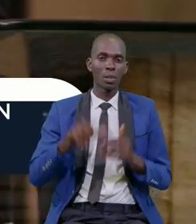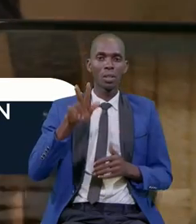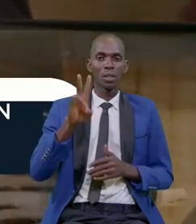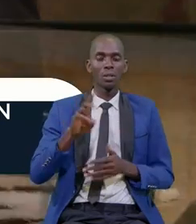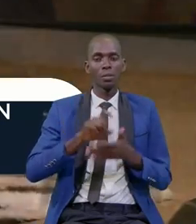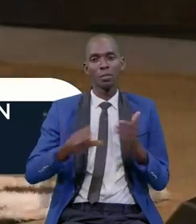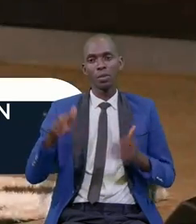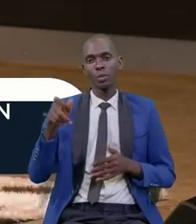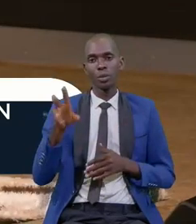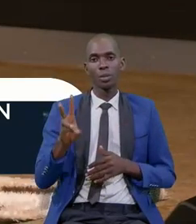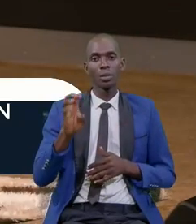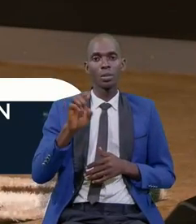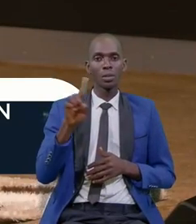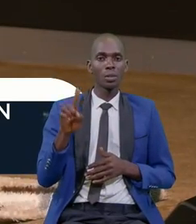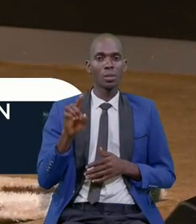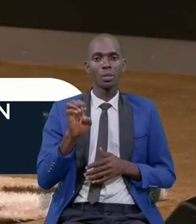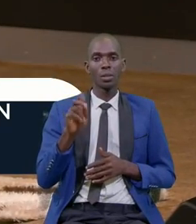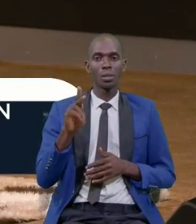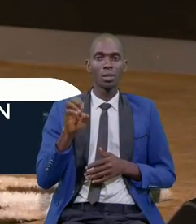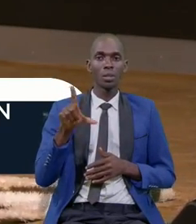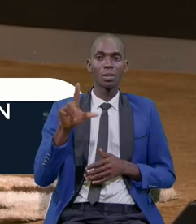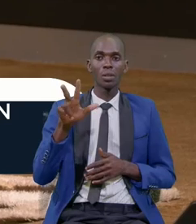Ézéchiel 37.